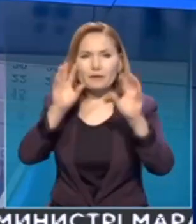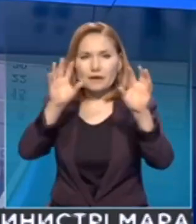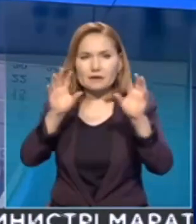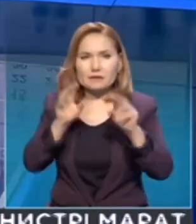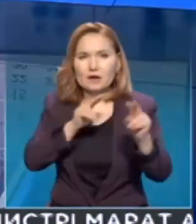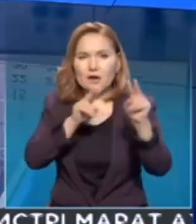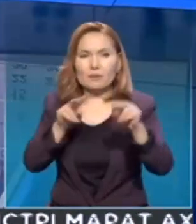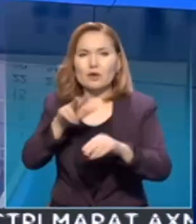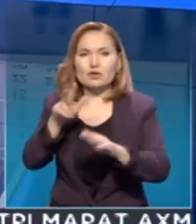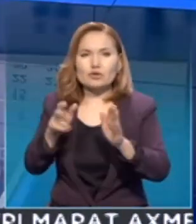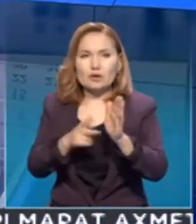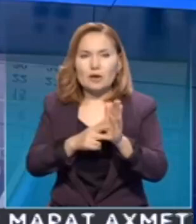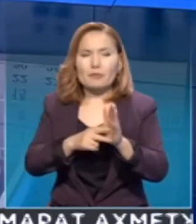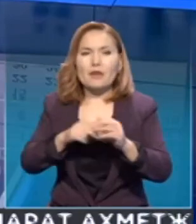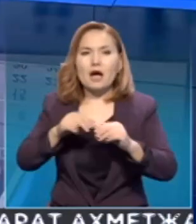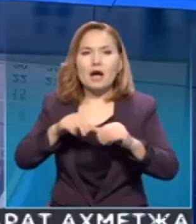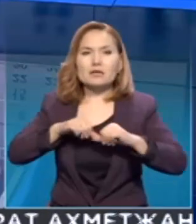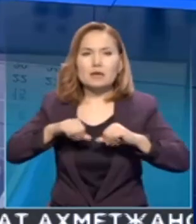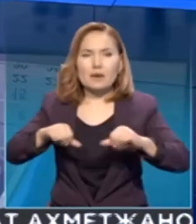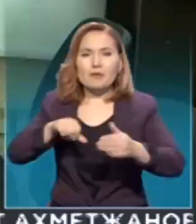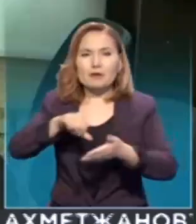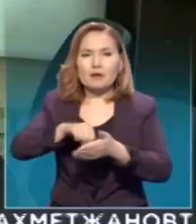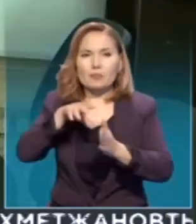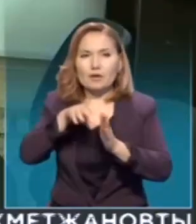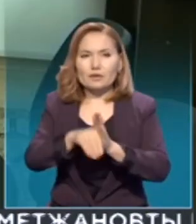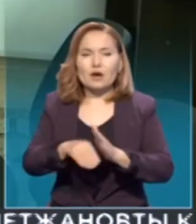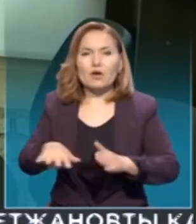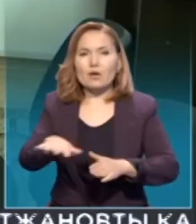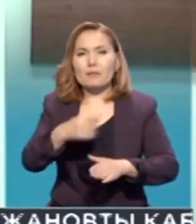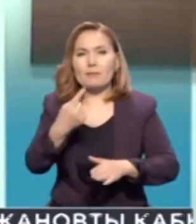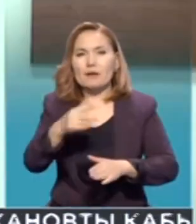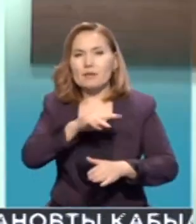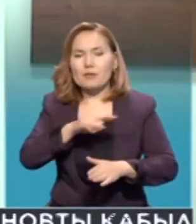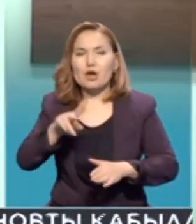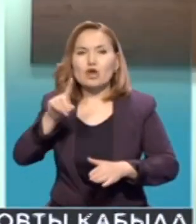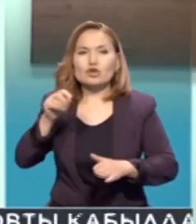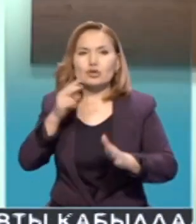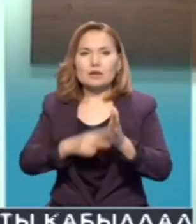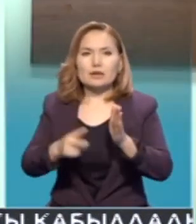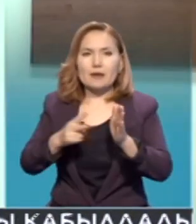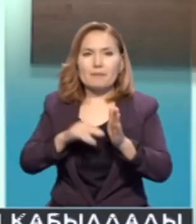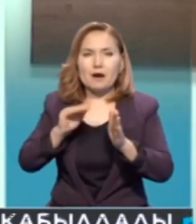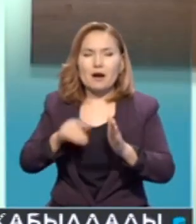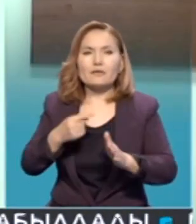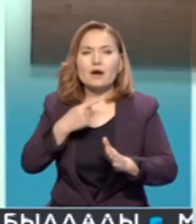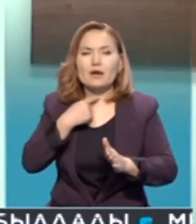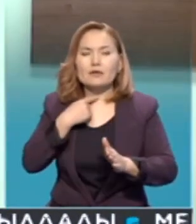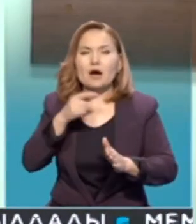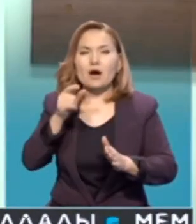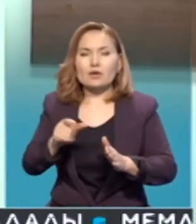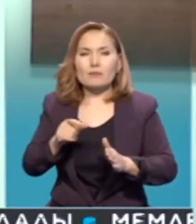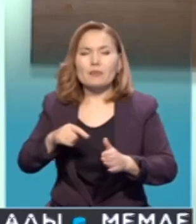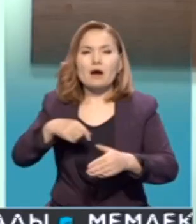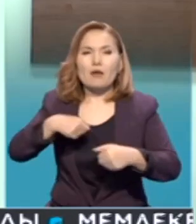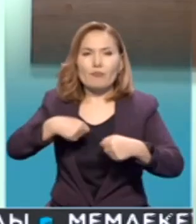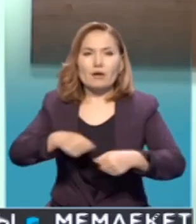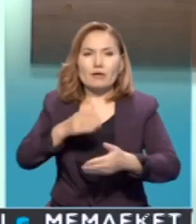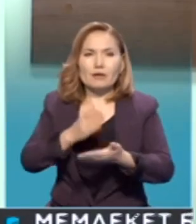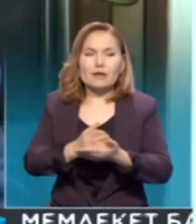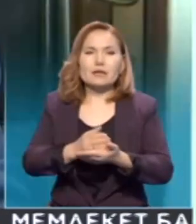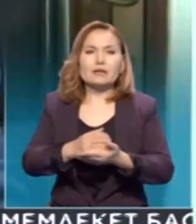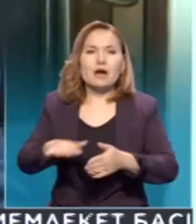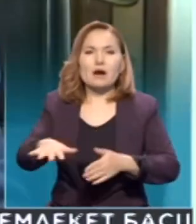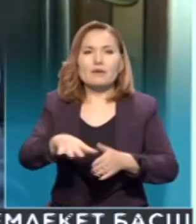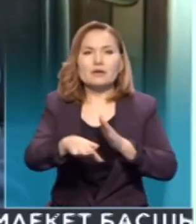үшін 318 округтік сайлау комиссиясы құрылды. Өңірде 1 177 000 адам дауыс беру құқына ие. Қазір